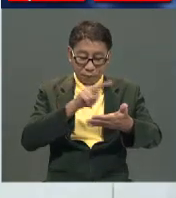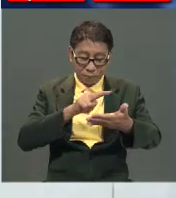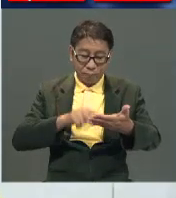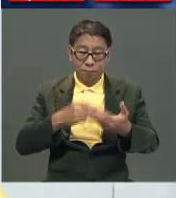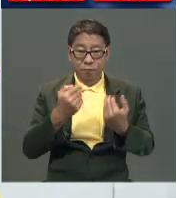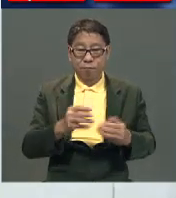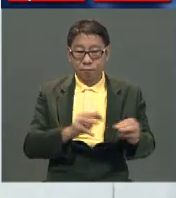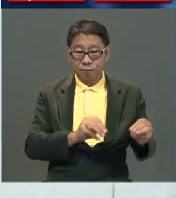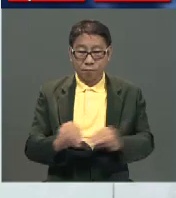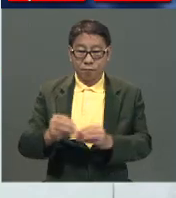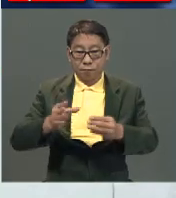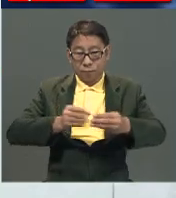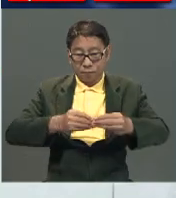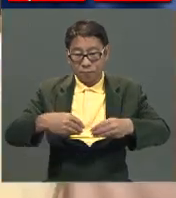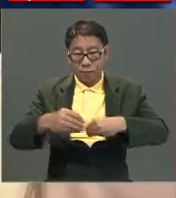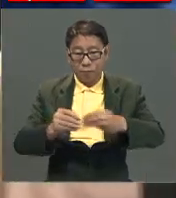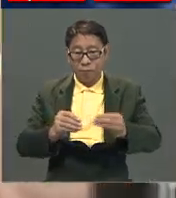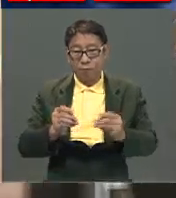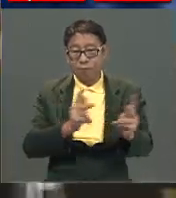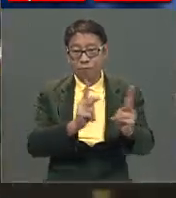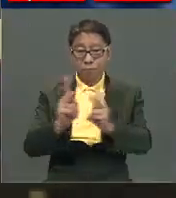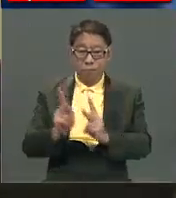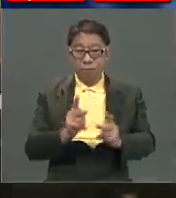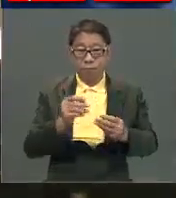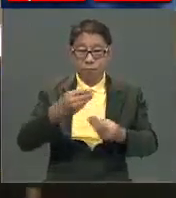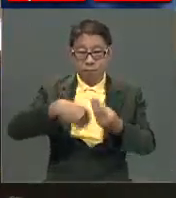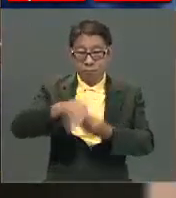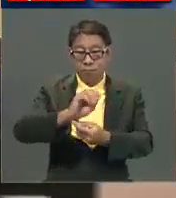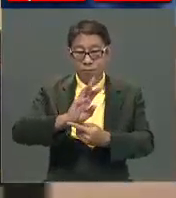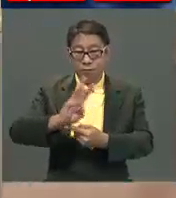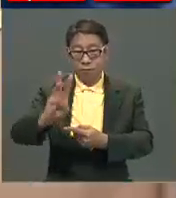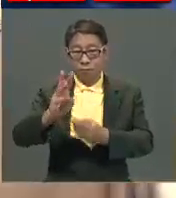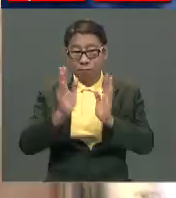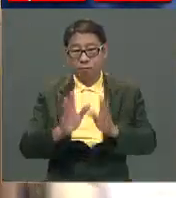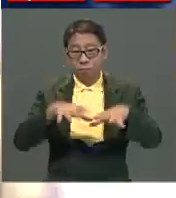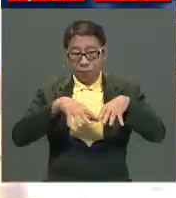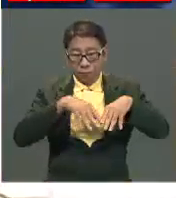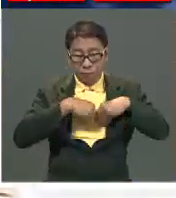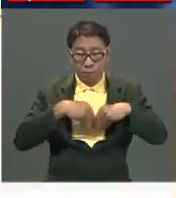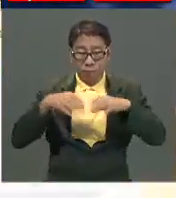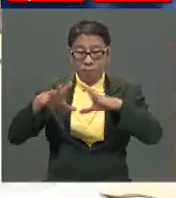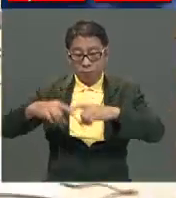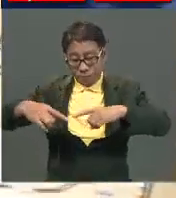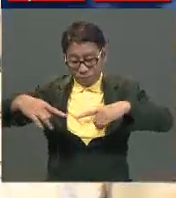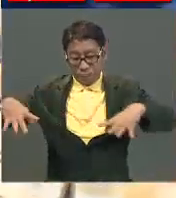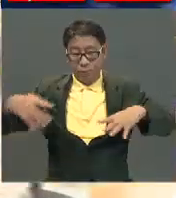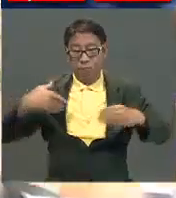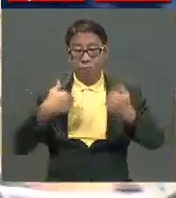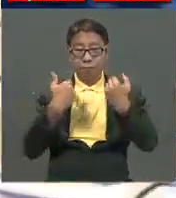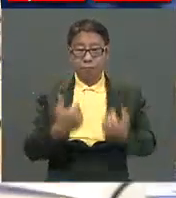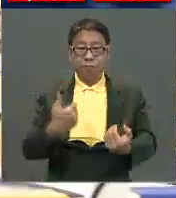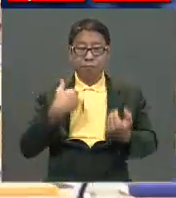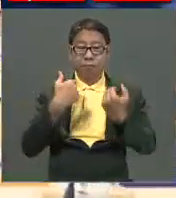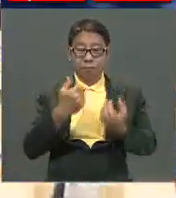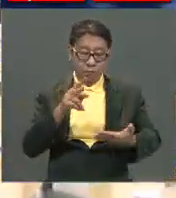ารณามาตรการผ่อนคลายกิจกรรมและกิจการระยะที่6แม้จะมีทั้งคนที่เห็นด้วยและเห็นต่างแต่ก็